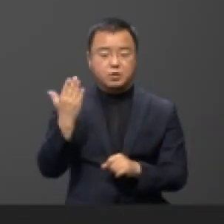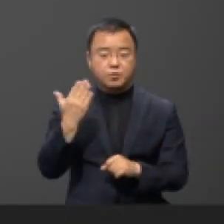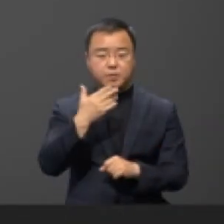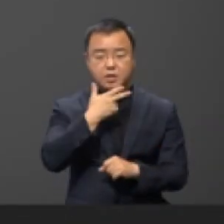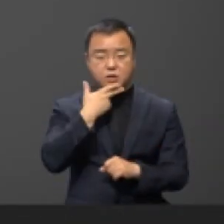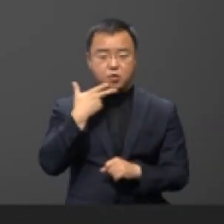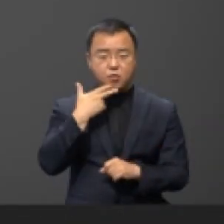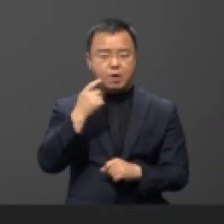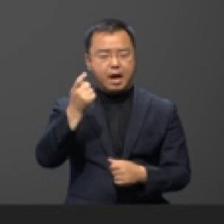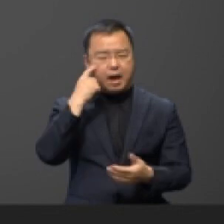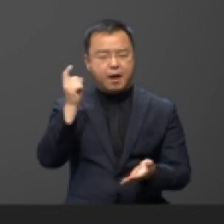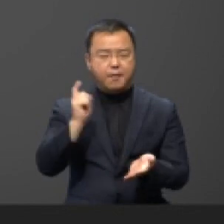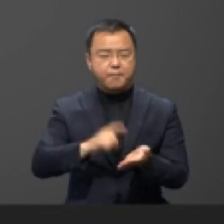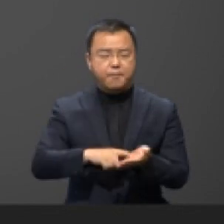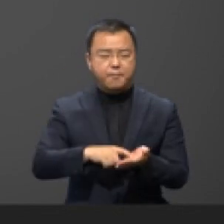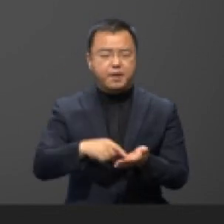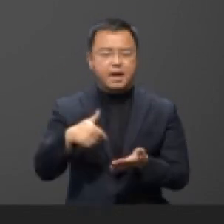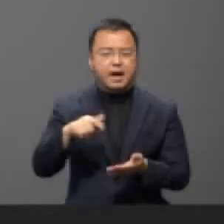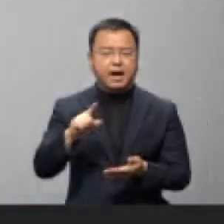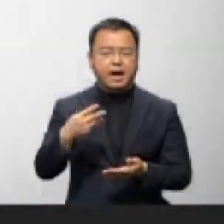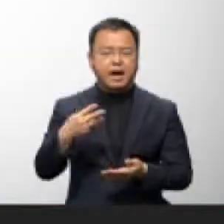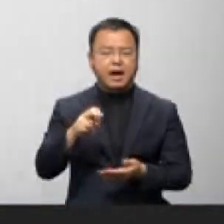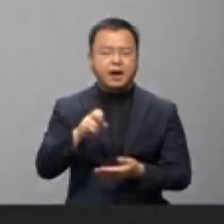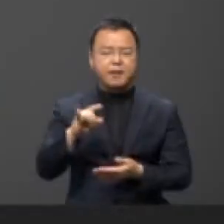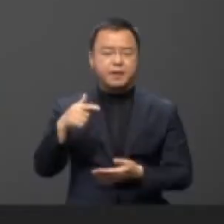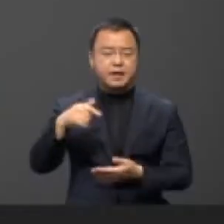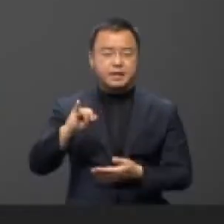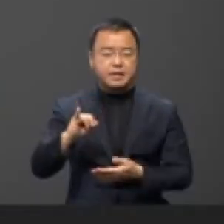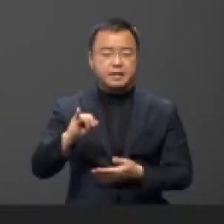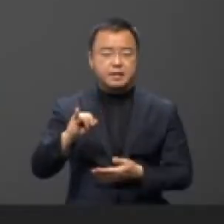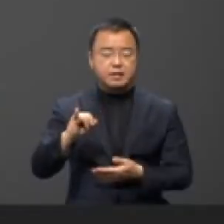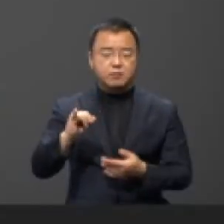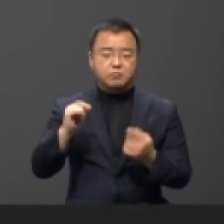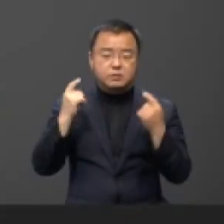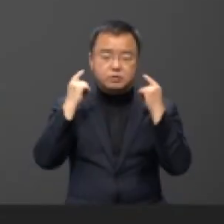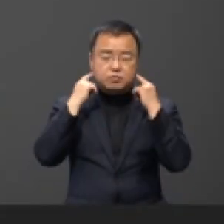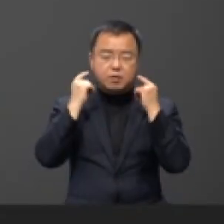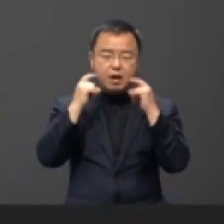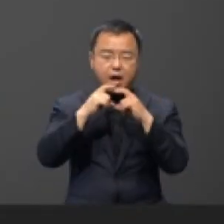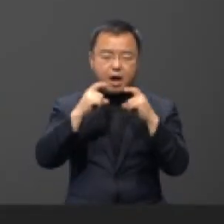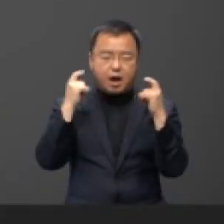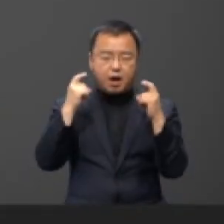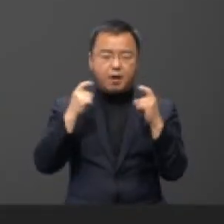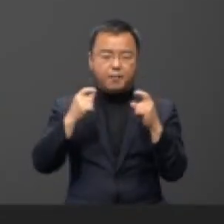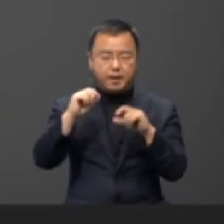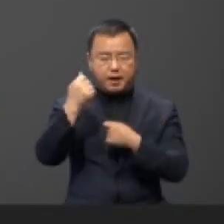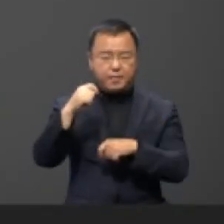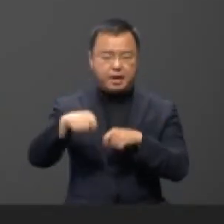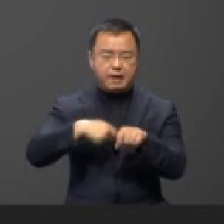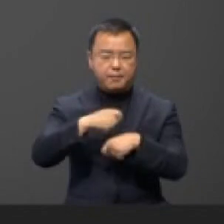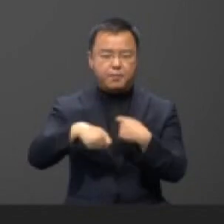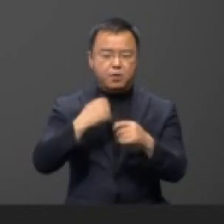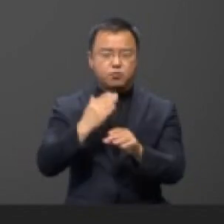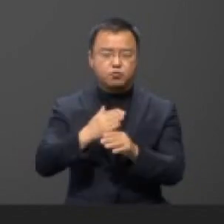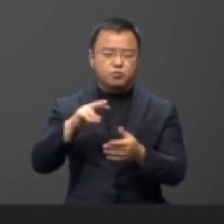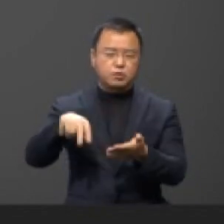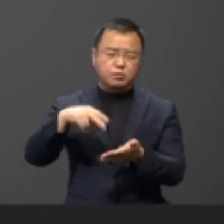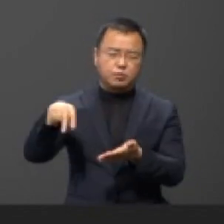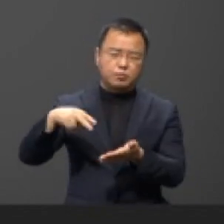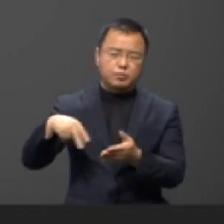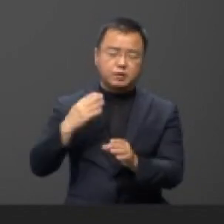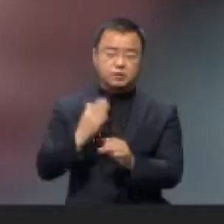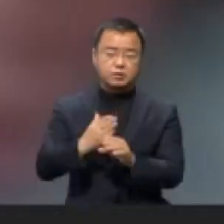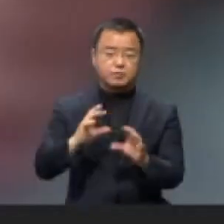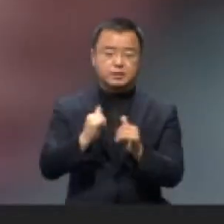에식스주에서 발견된 갈매기는 마스크 귀걸이에 두 다리가 칭칭 감겨 같은 자리만 맴돌았는데요. 시민의